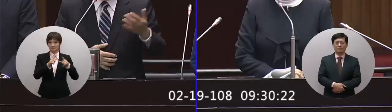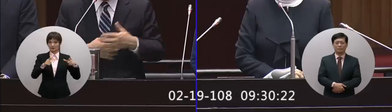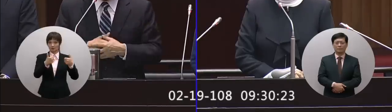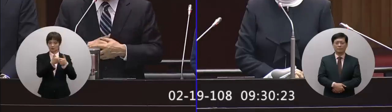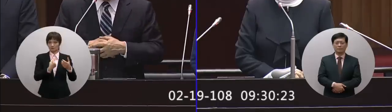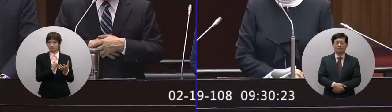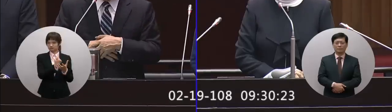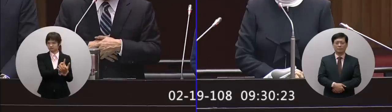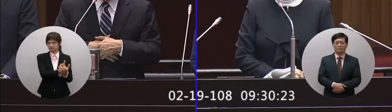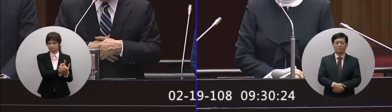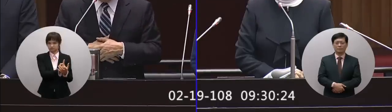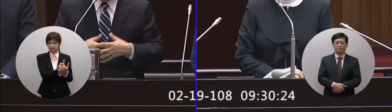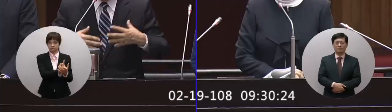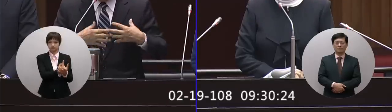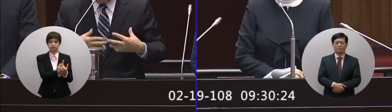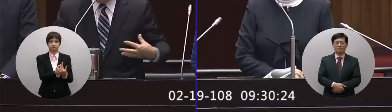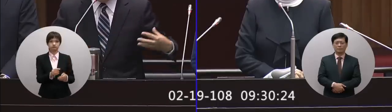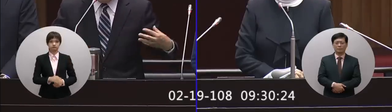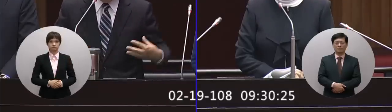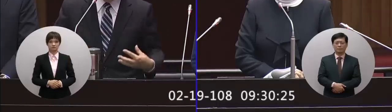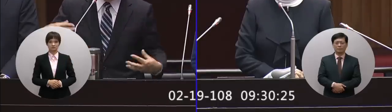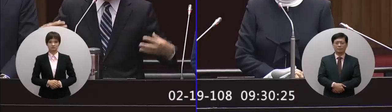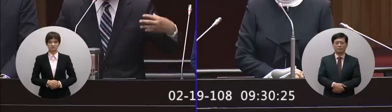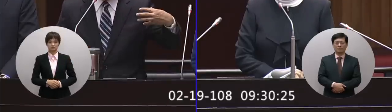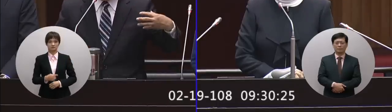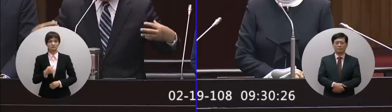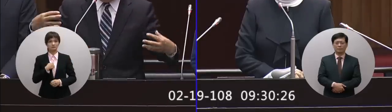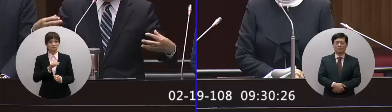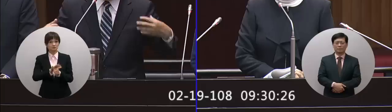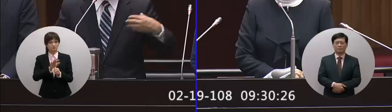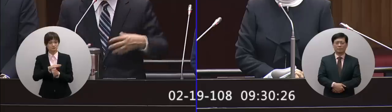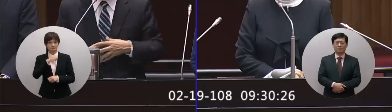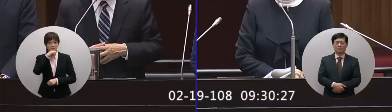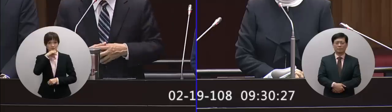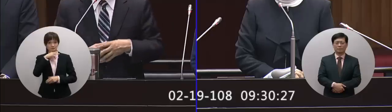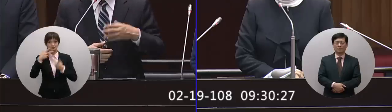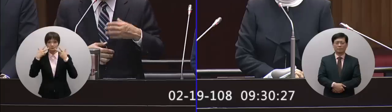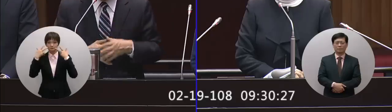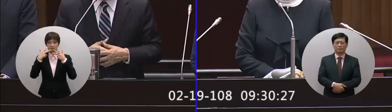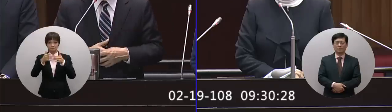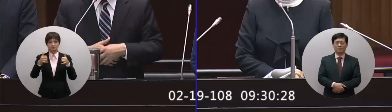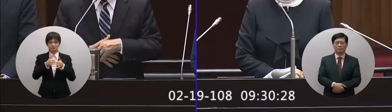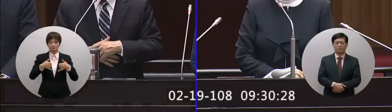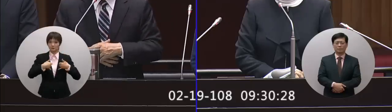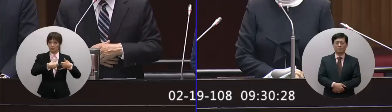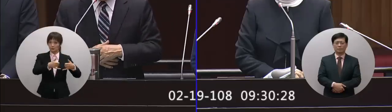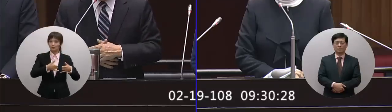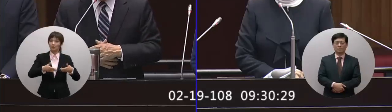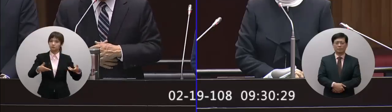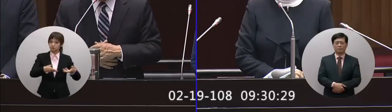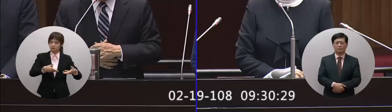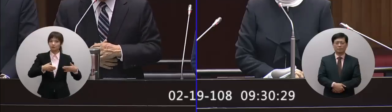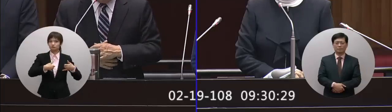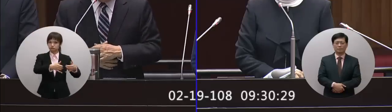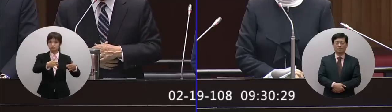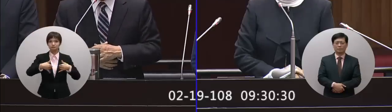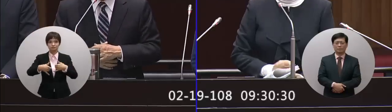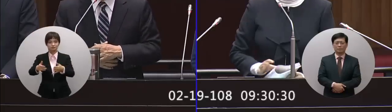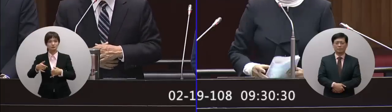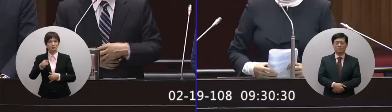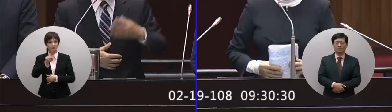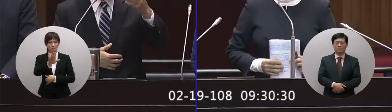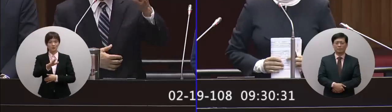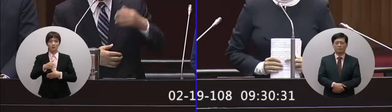为屏东县的原住民们开辟道路、修桥梁等等，我深知道原住民族的痛